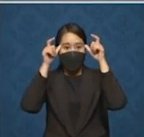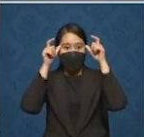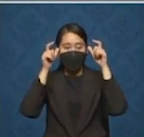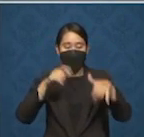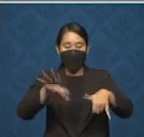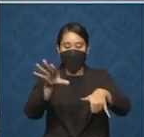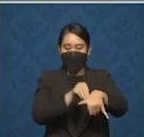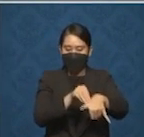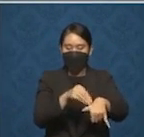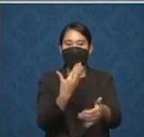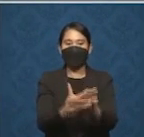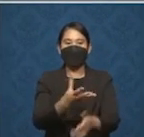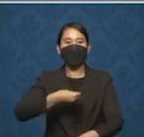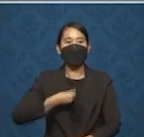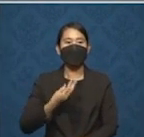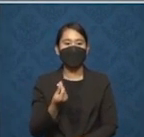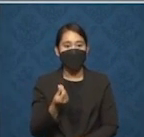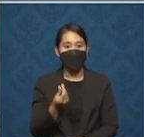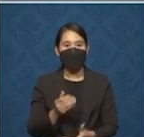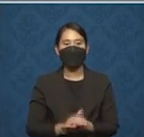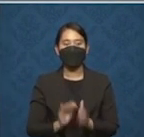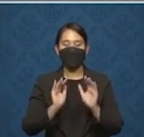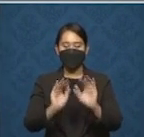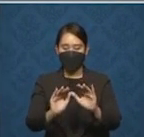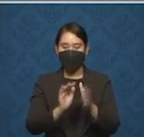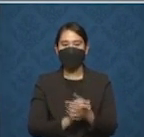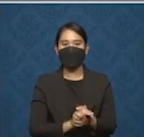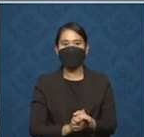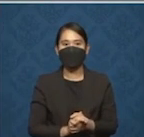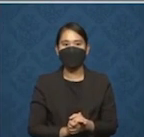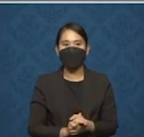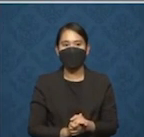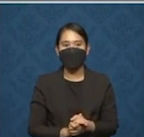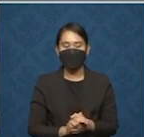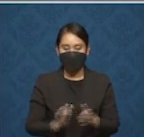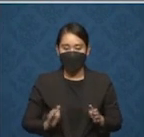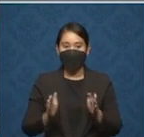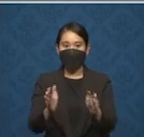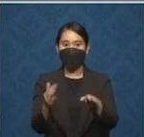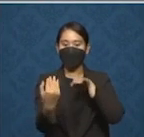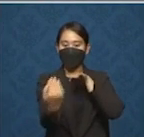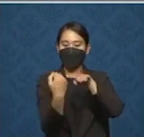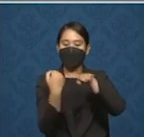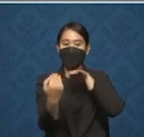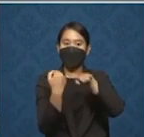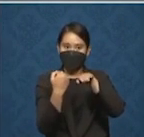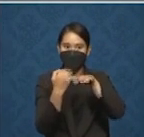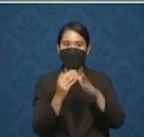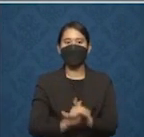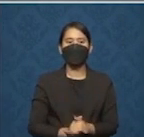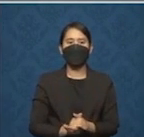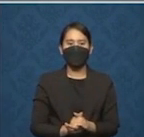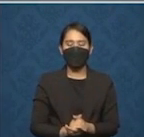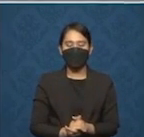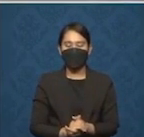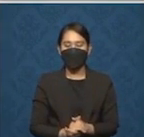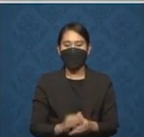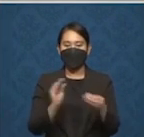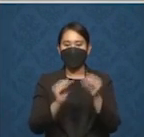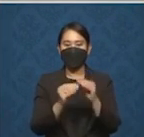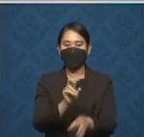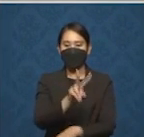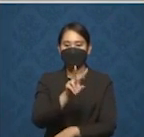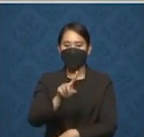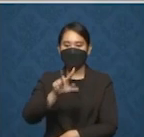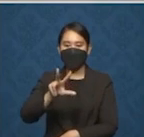องนั้นส่วนฝ่ายค้านเนี่ยเขาบอกว่าเขามีหน้าที่ในการทำคำคัดค้านหรือว่าข้อเสนอเพื่อไม่ให้เสียงข้างมาก